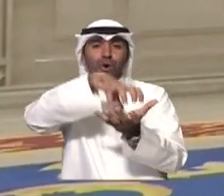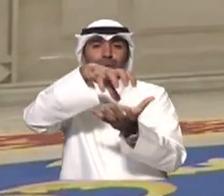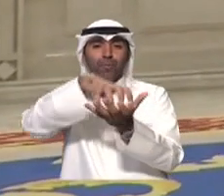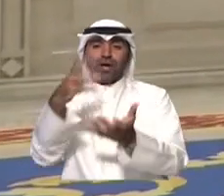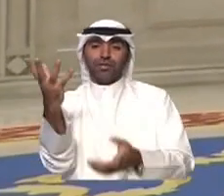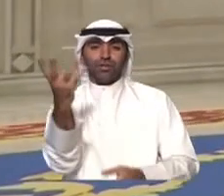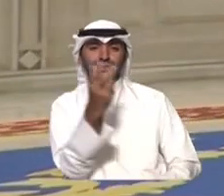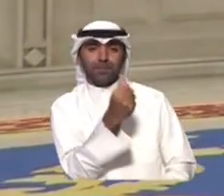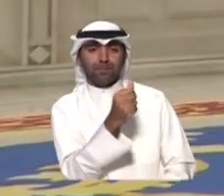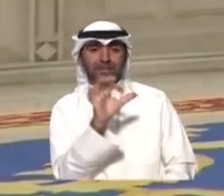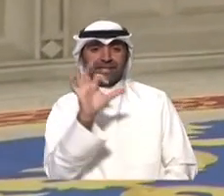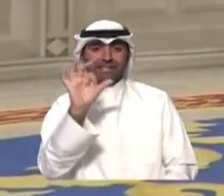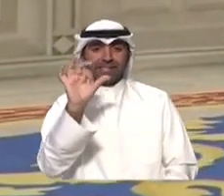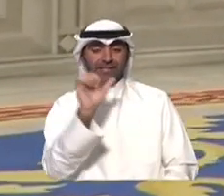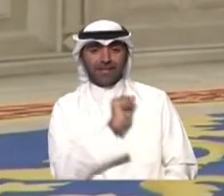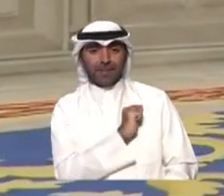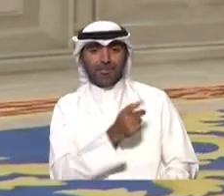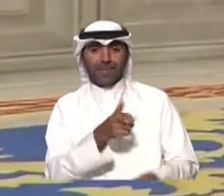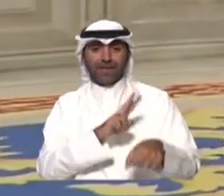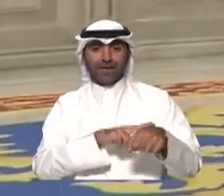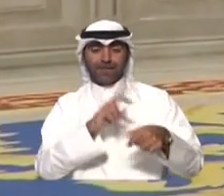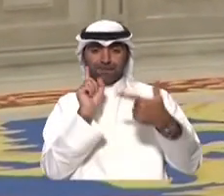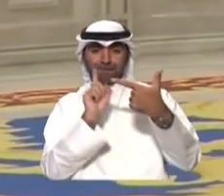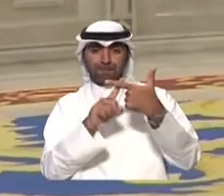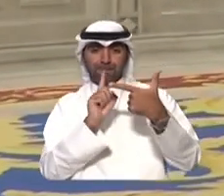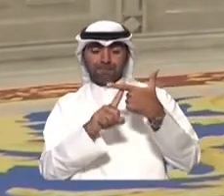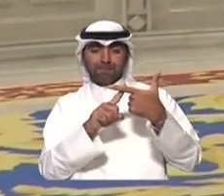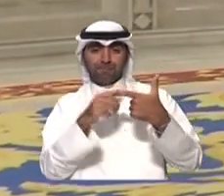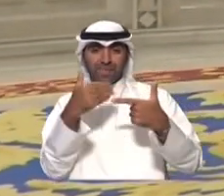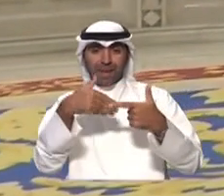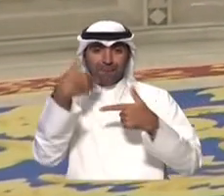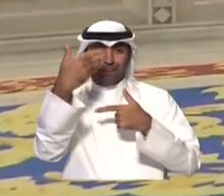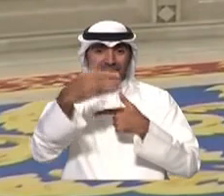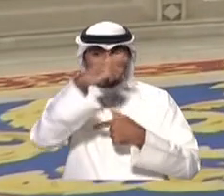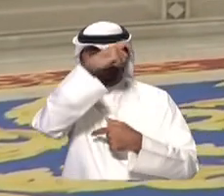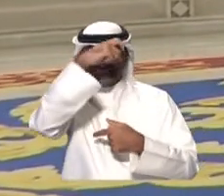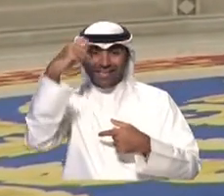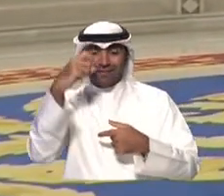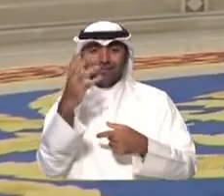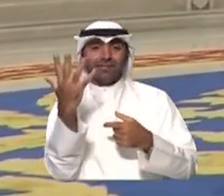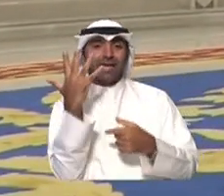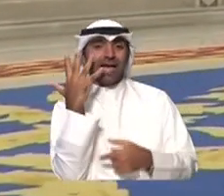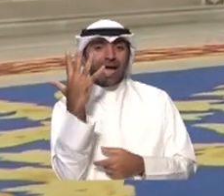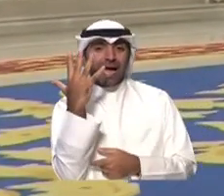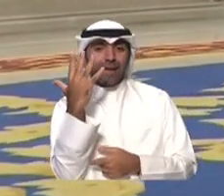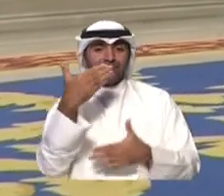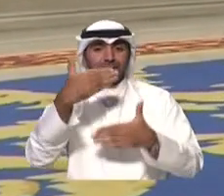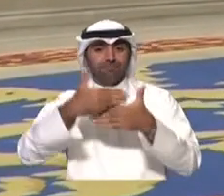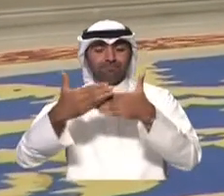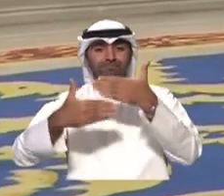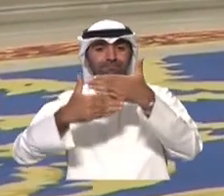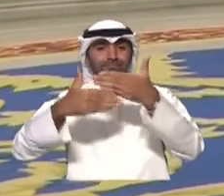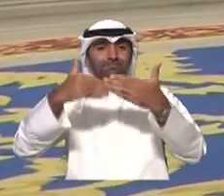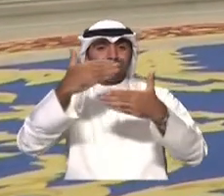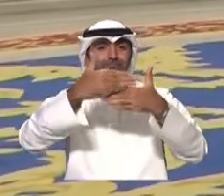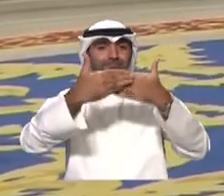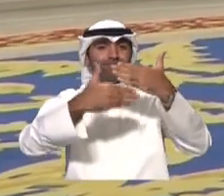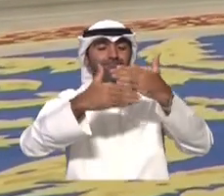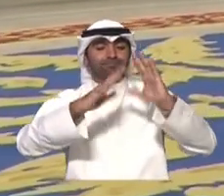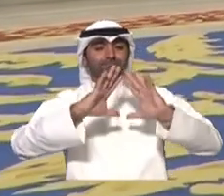متوسطة المدى وعددها 5 مشروعات. ثالثاً، مشاريع طويلة المدى